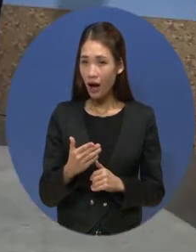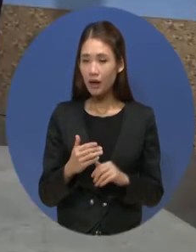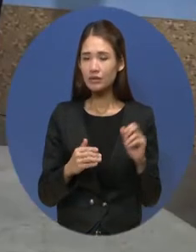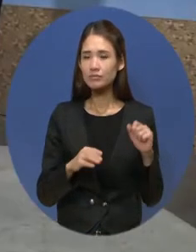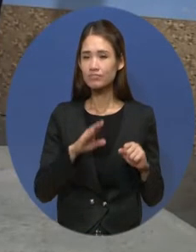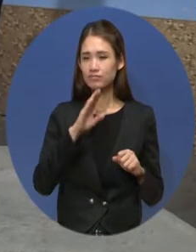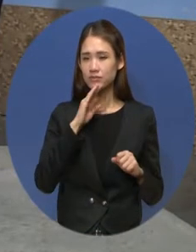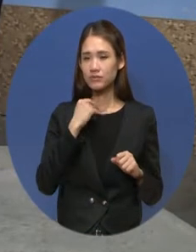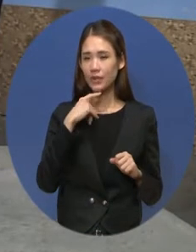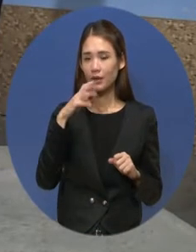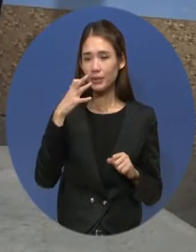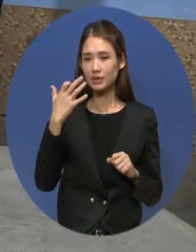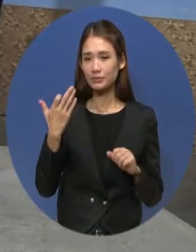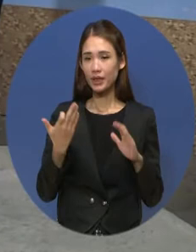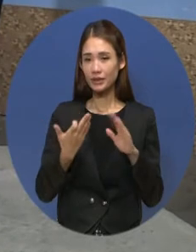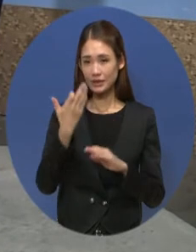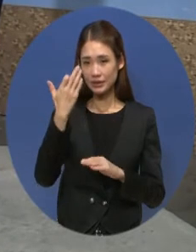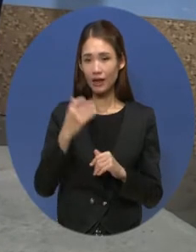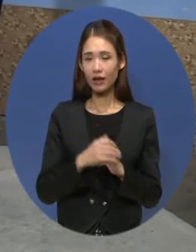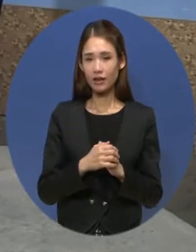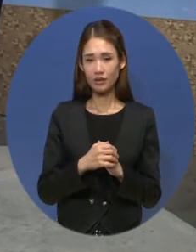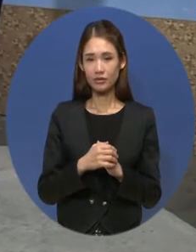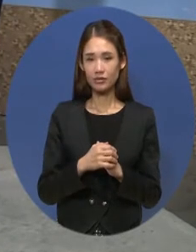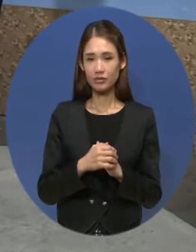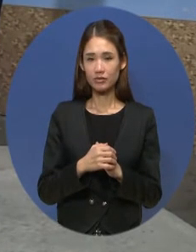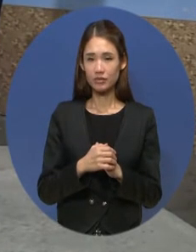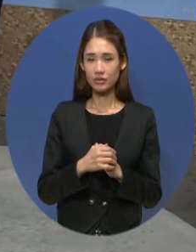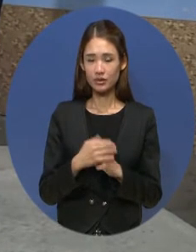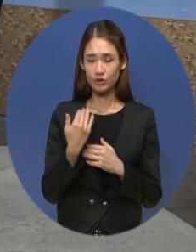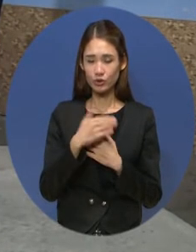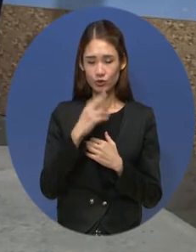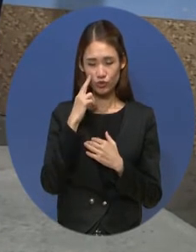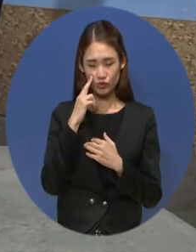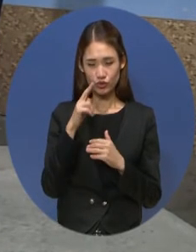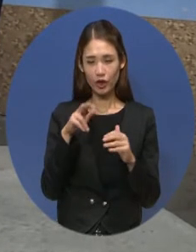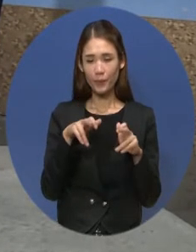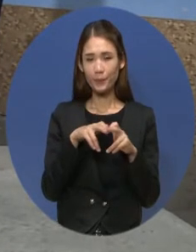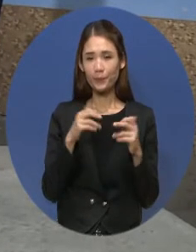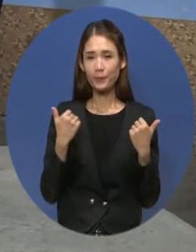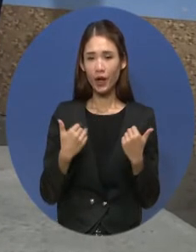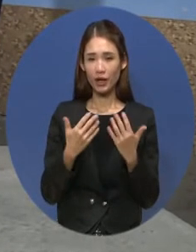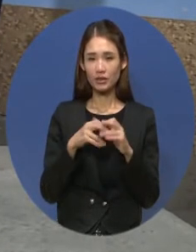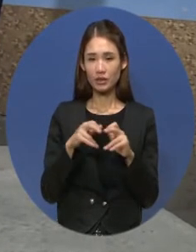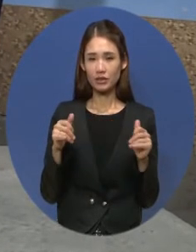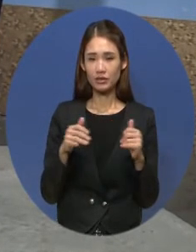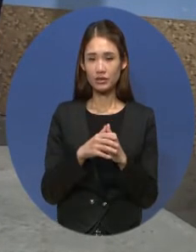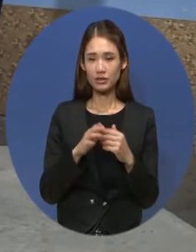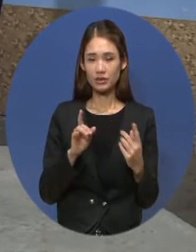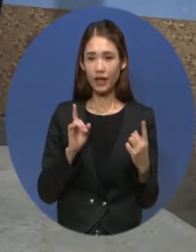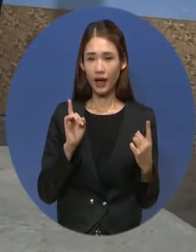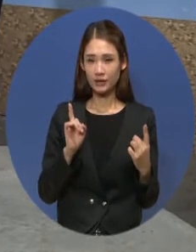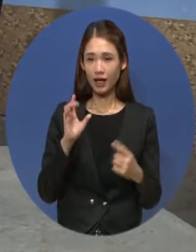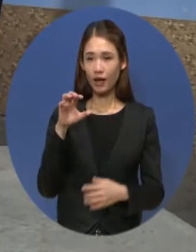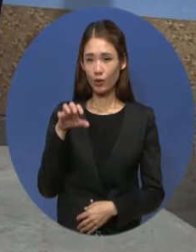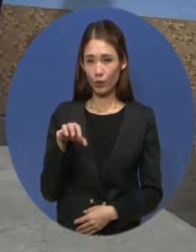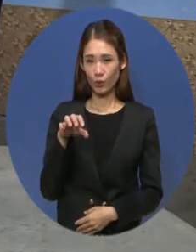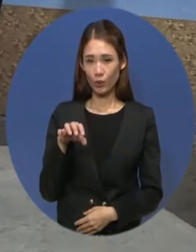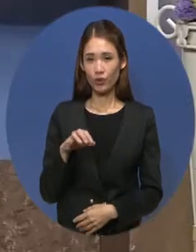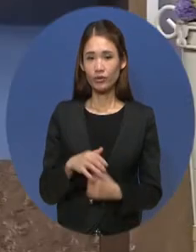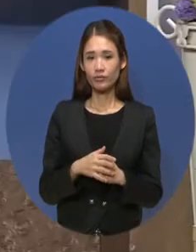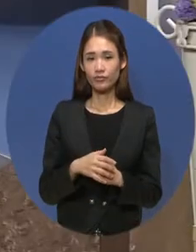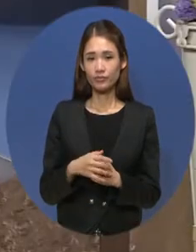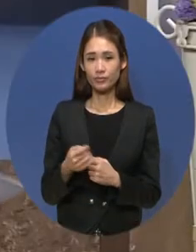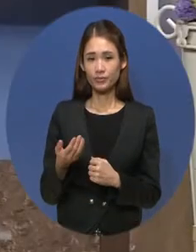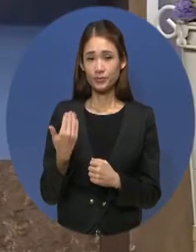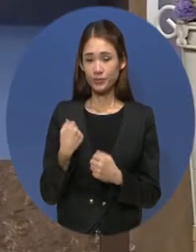18세 이상 아 만 18세 이상의 최 중 증 발달장애인 분들 대상으로 하는 곳이고